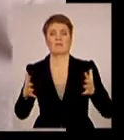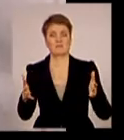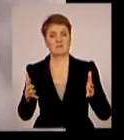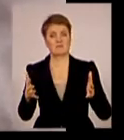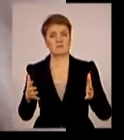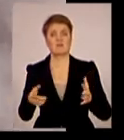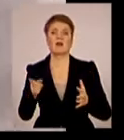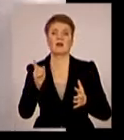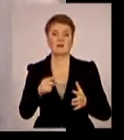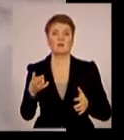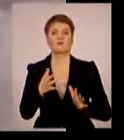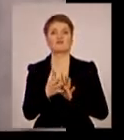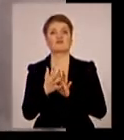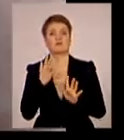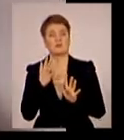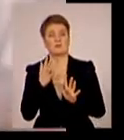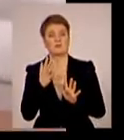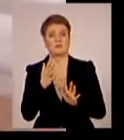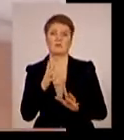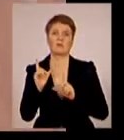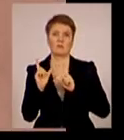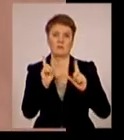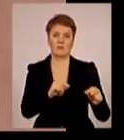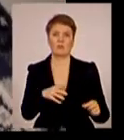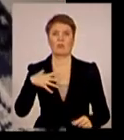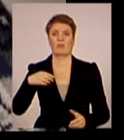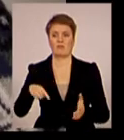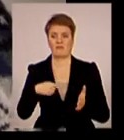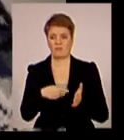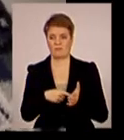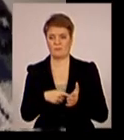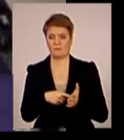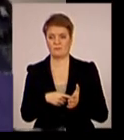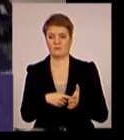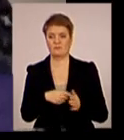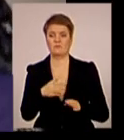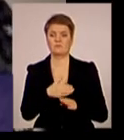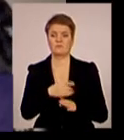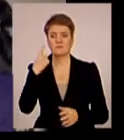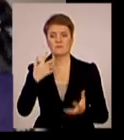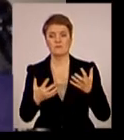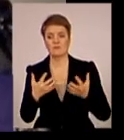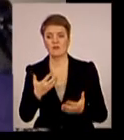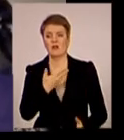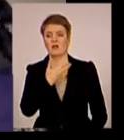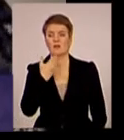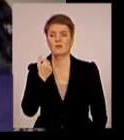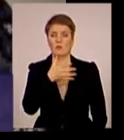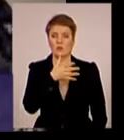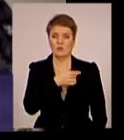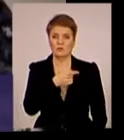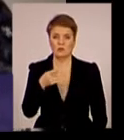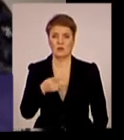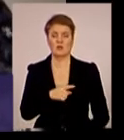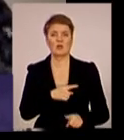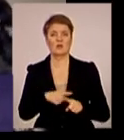методом. Та й то треба чекати черги. Тому поїхала до Львова. Недовго наважили, бо не було часу. Ми дуже скоро